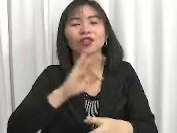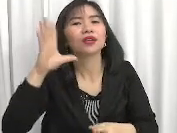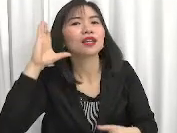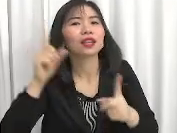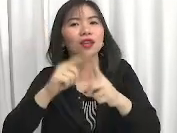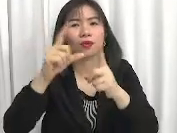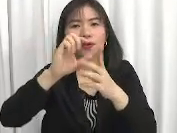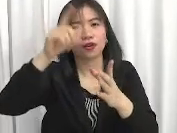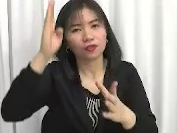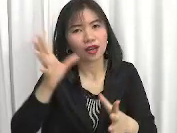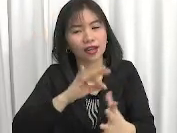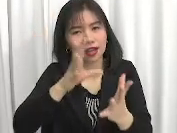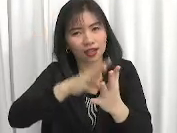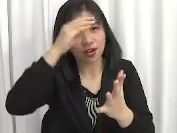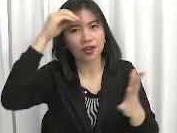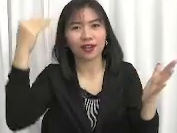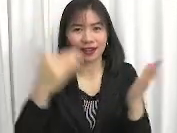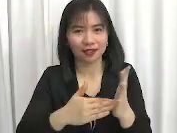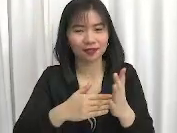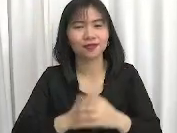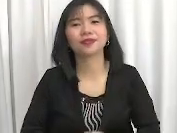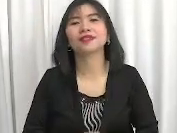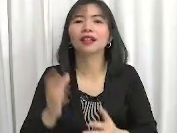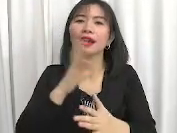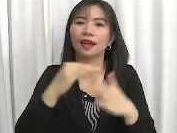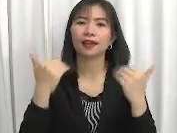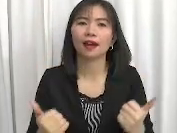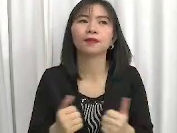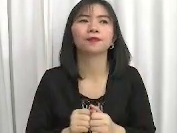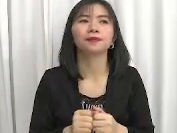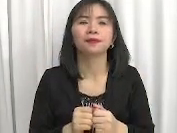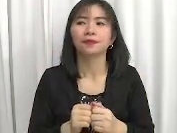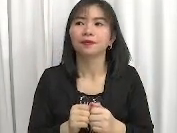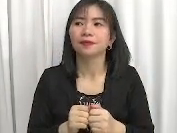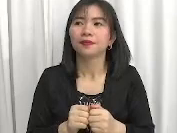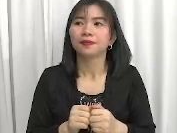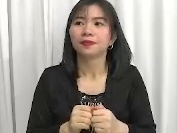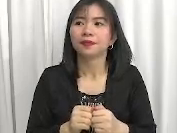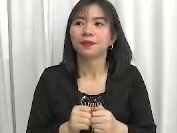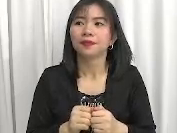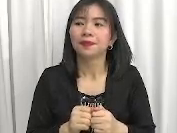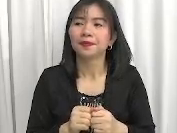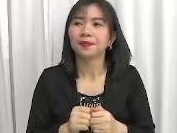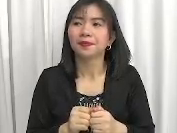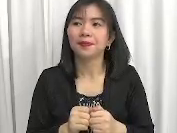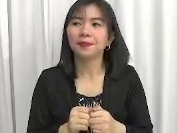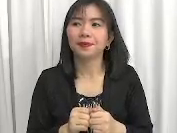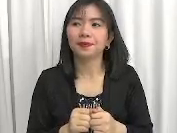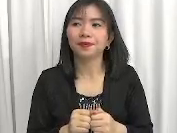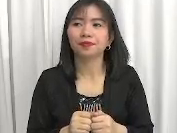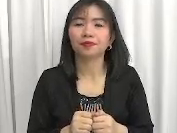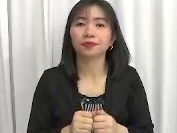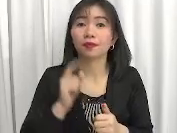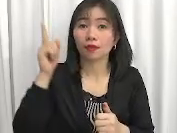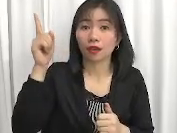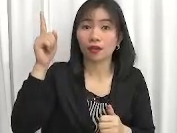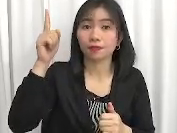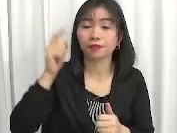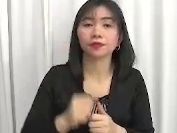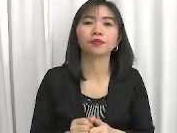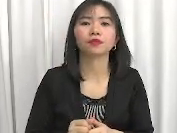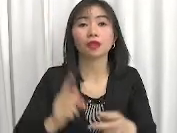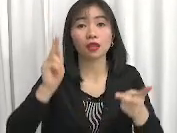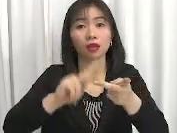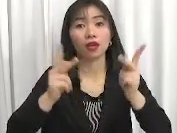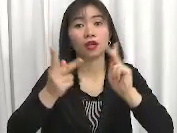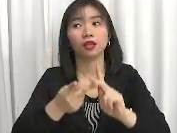may matutunan sila. So balik po dun sa tanong ni Sir Noel. Amen. Bilang ano po, kami po kasi ni Julian, I think